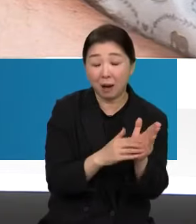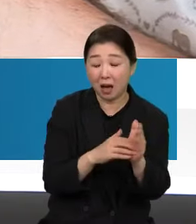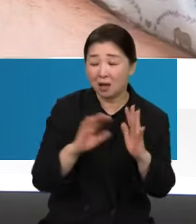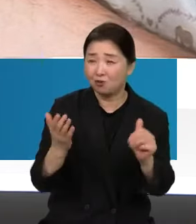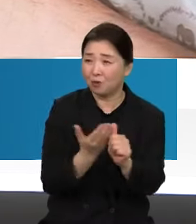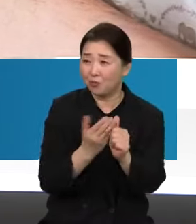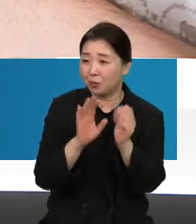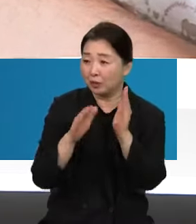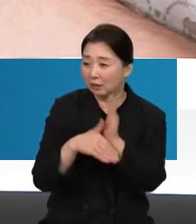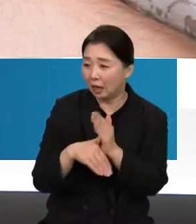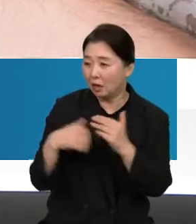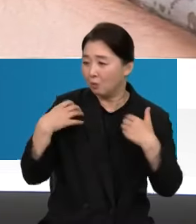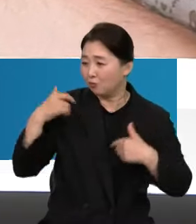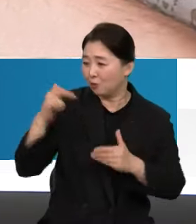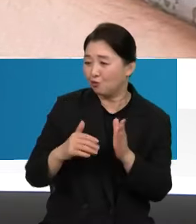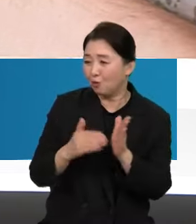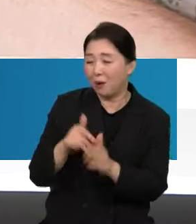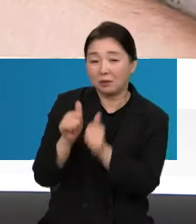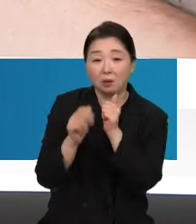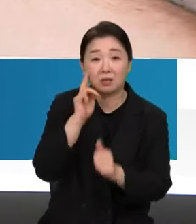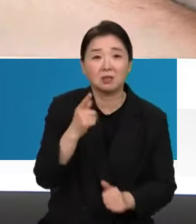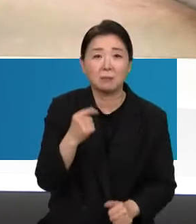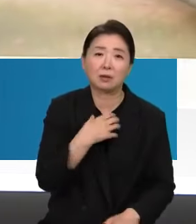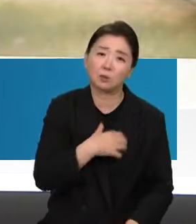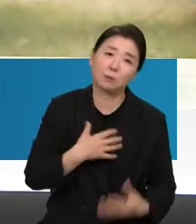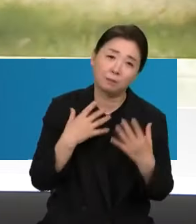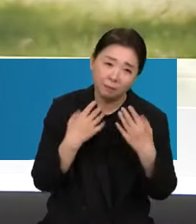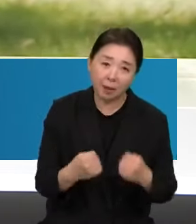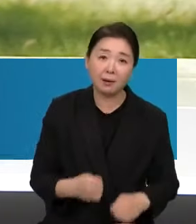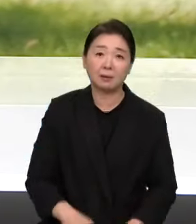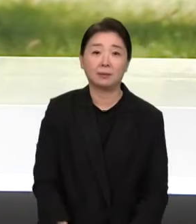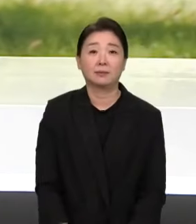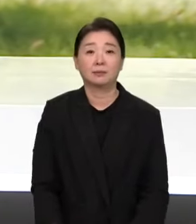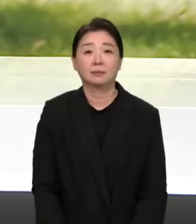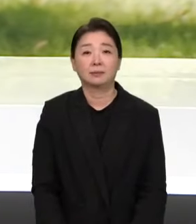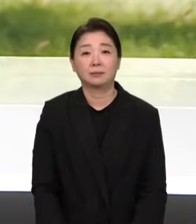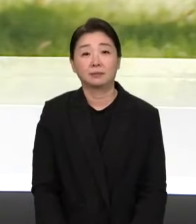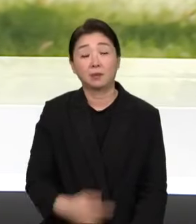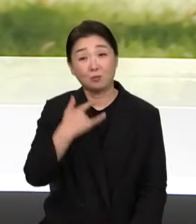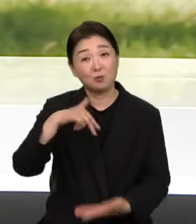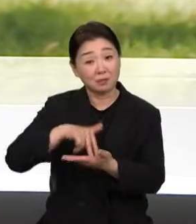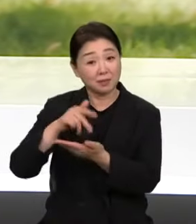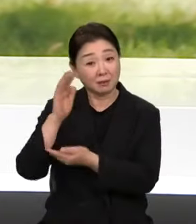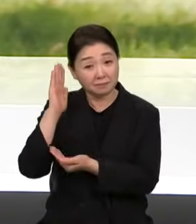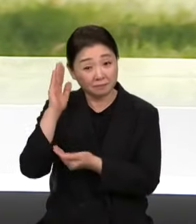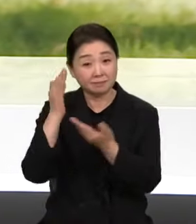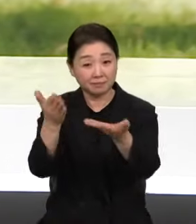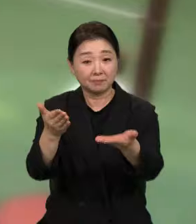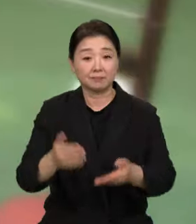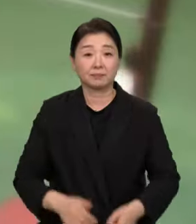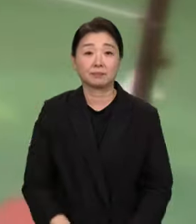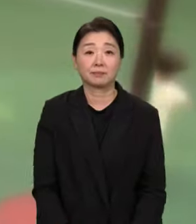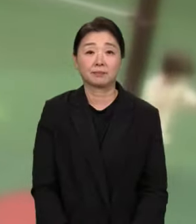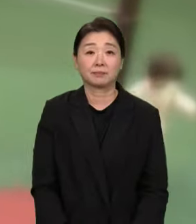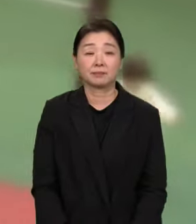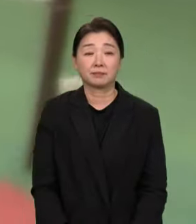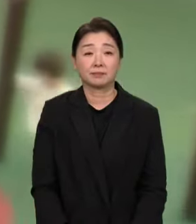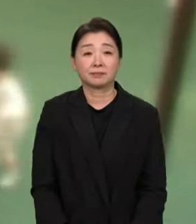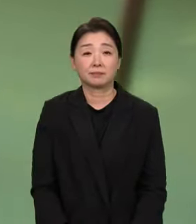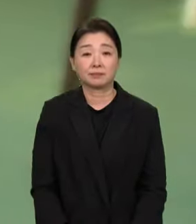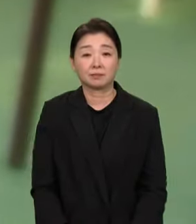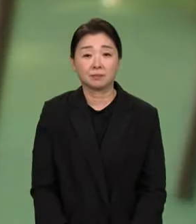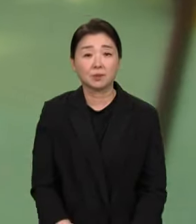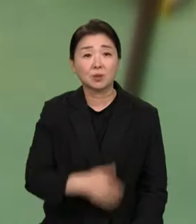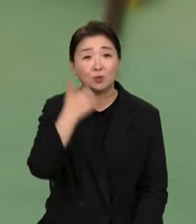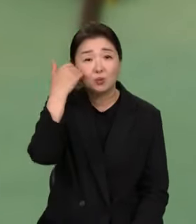벌써부터 경쟁률이 만만치 않는데 우려도 적지 않습니다 임예은 기자가 부모들 이야기를 들어봤습니다